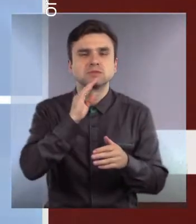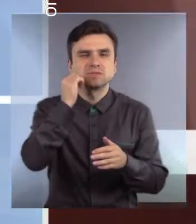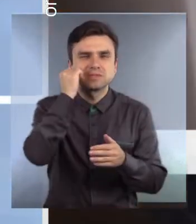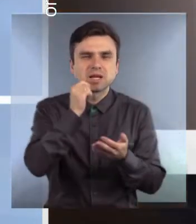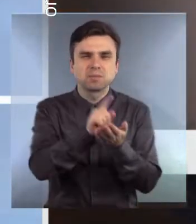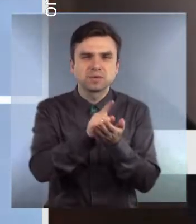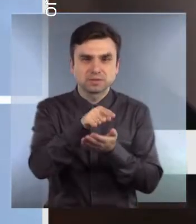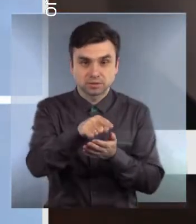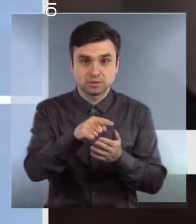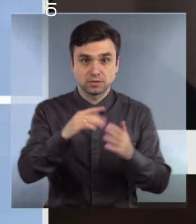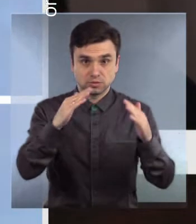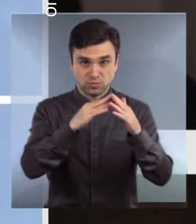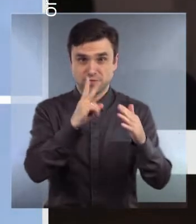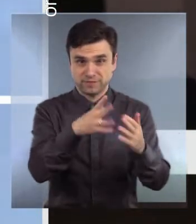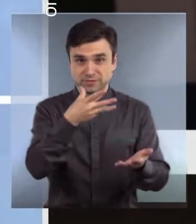безхатченко.